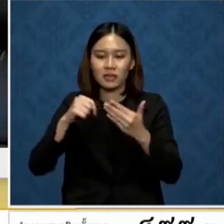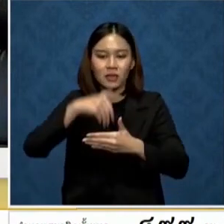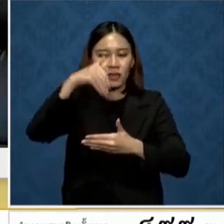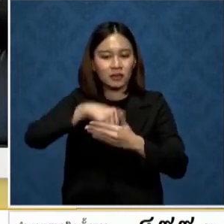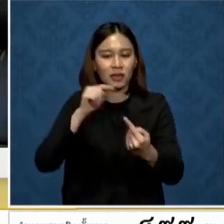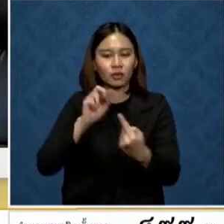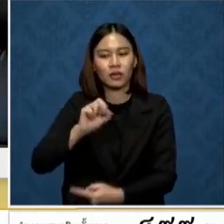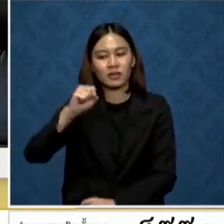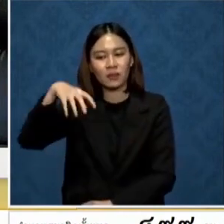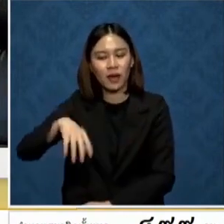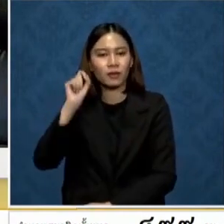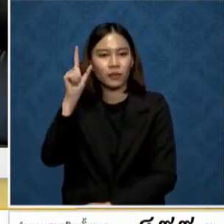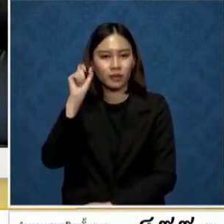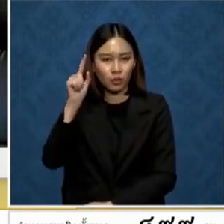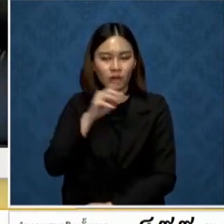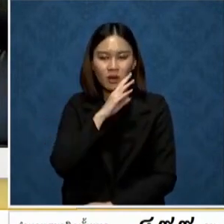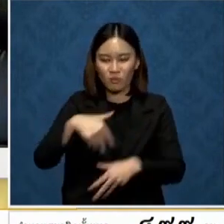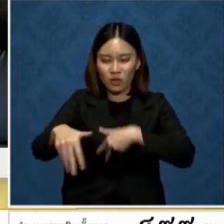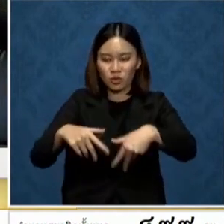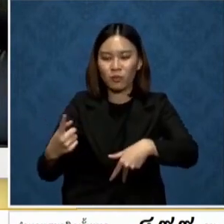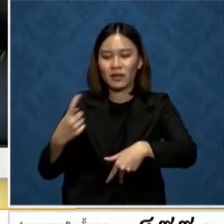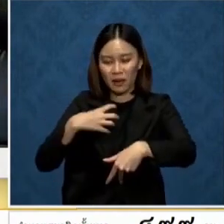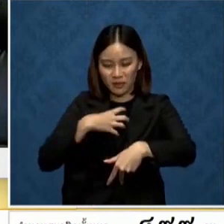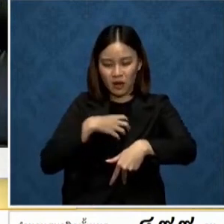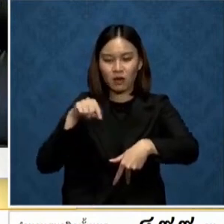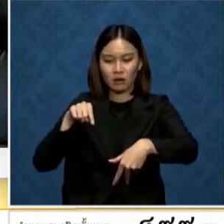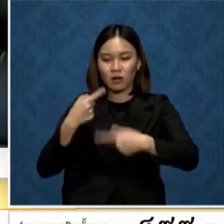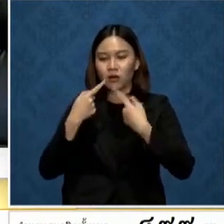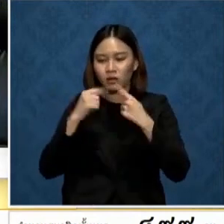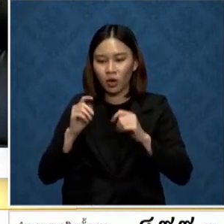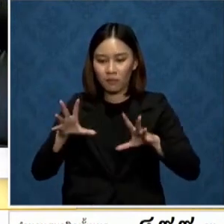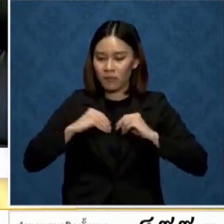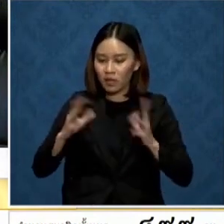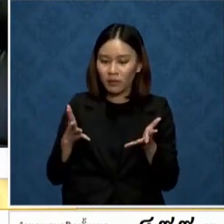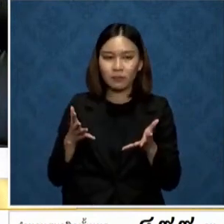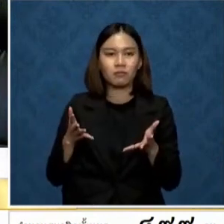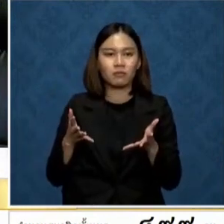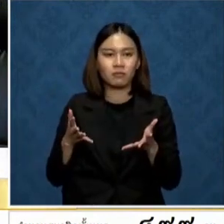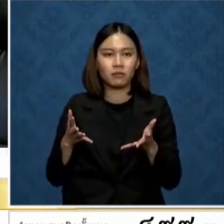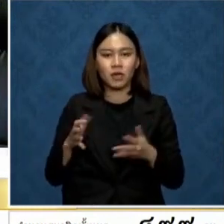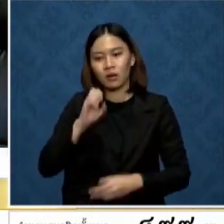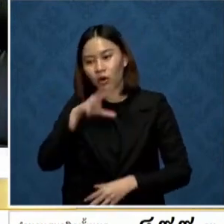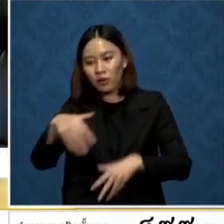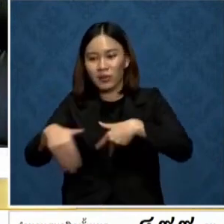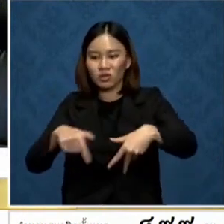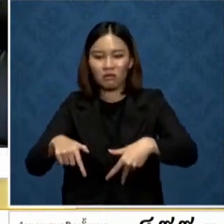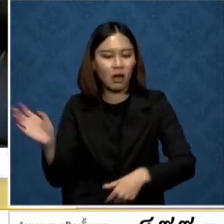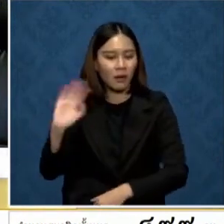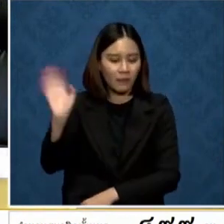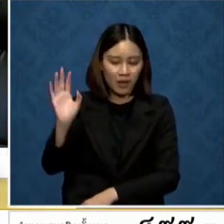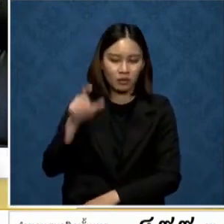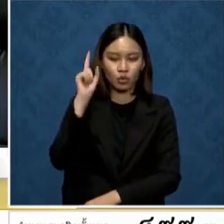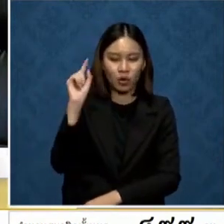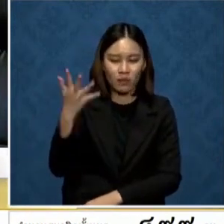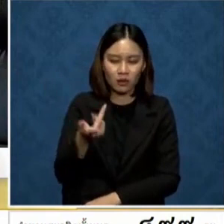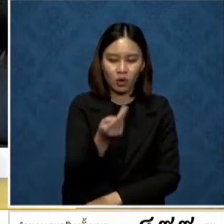เรื่องด่วนถ้าประชาชนมาถามท่านว่าอยากให้เป็นแบบนี้ท่านจะตอบปฏิเสธมครับท่านจะบอกประชาชนมครับอ๋อไม่ไม่ด่วน